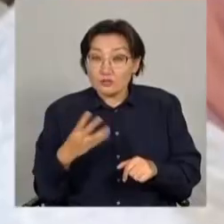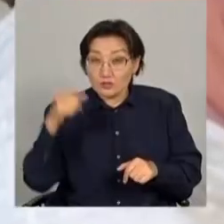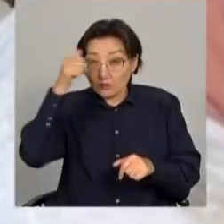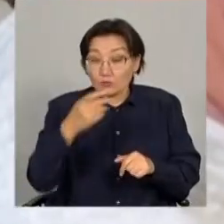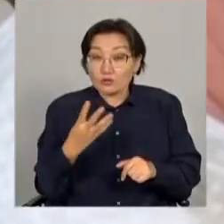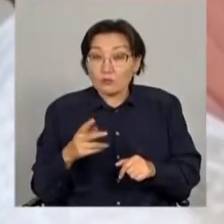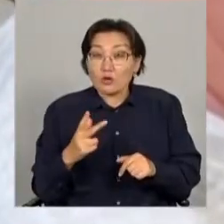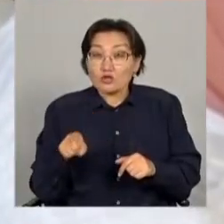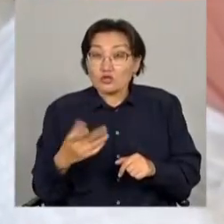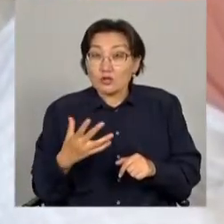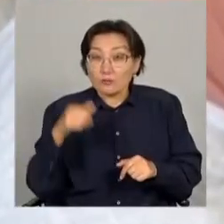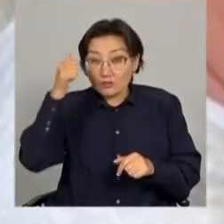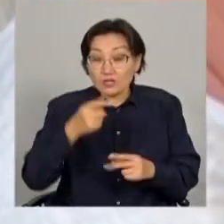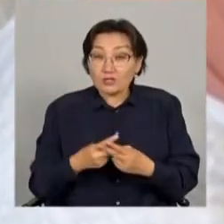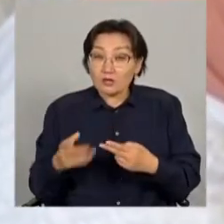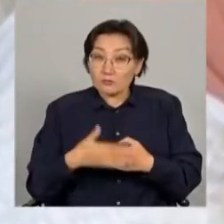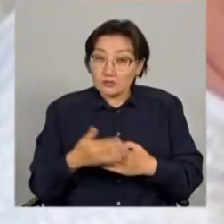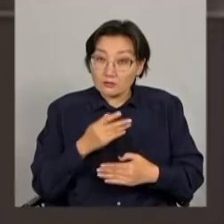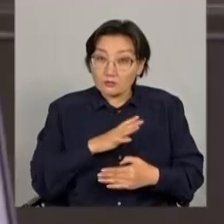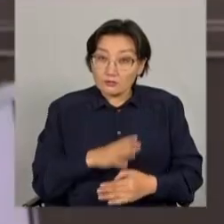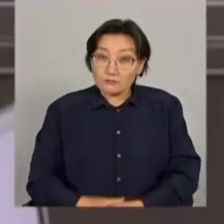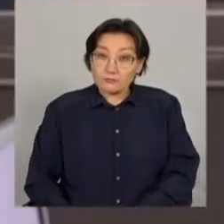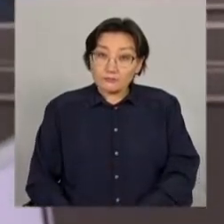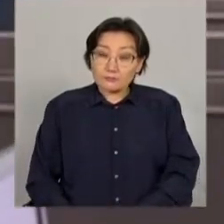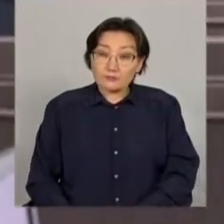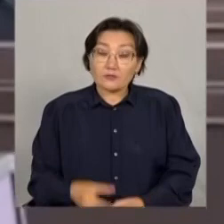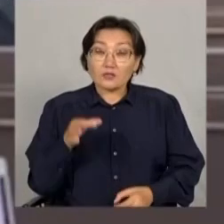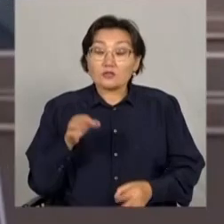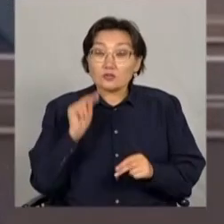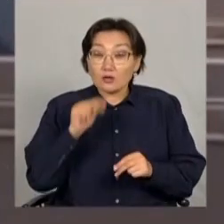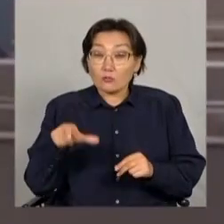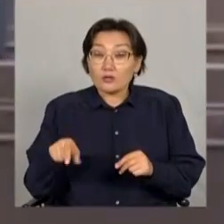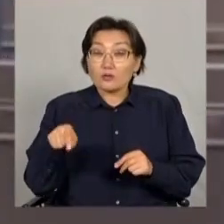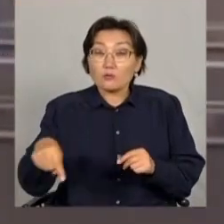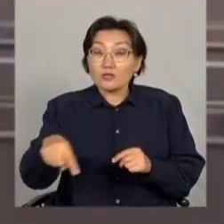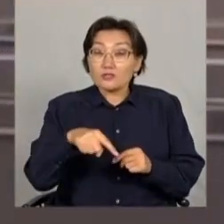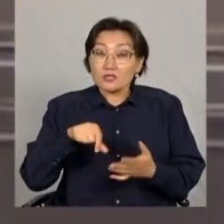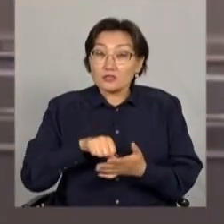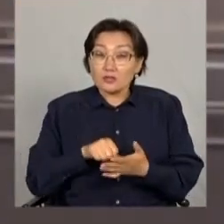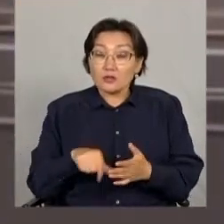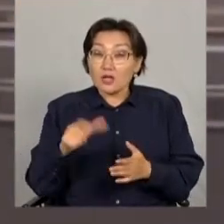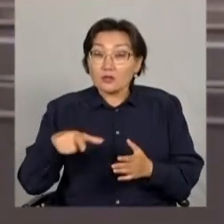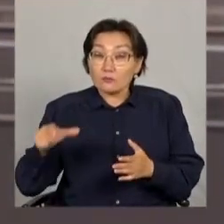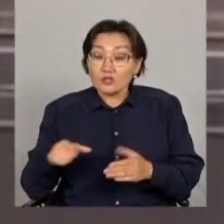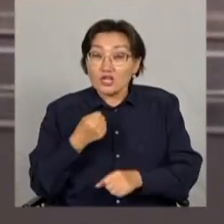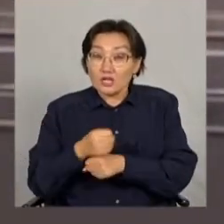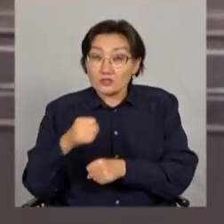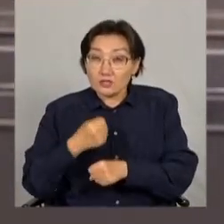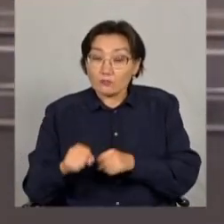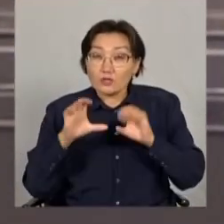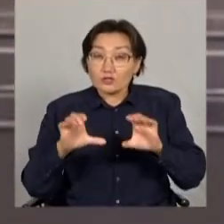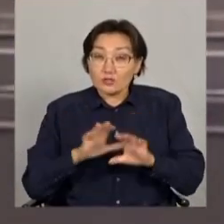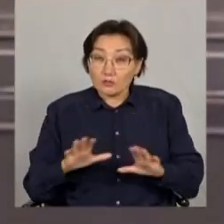4-еуі 3,5 жылға бас бостандығынан айырылды. Сотталушылардың сол жерде болған жәбірленушілерге азаптау және заңсыз